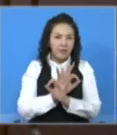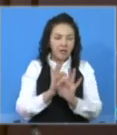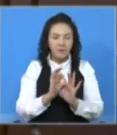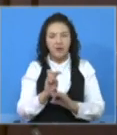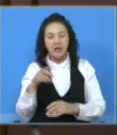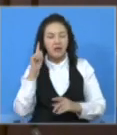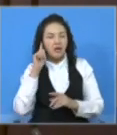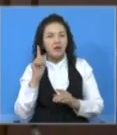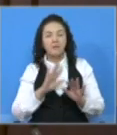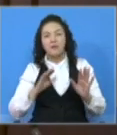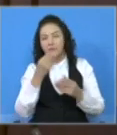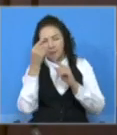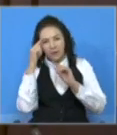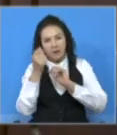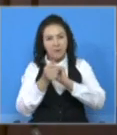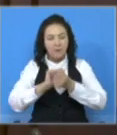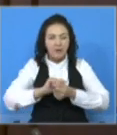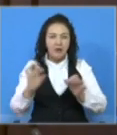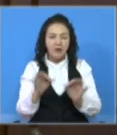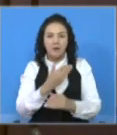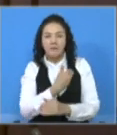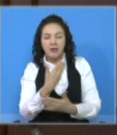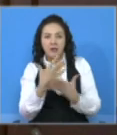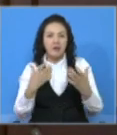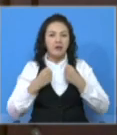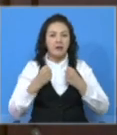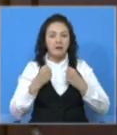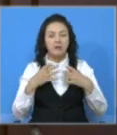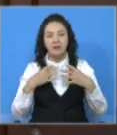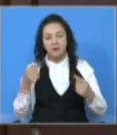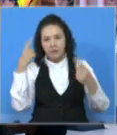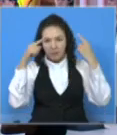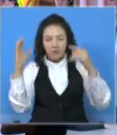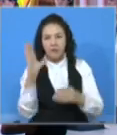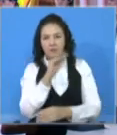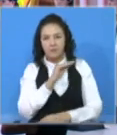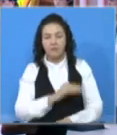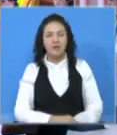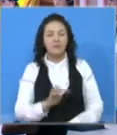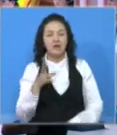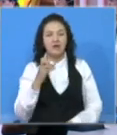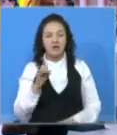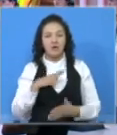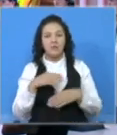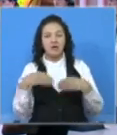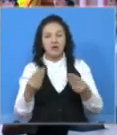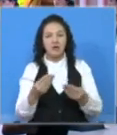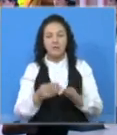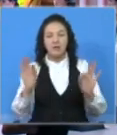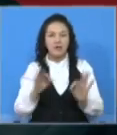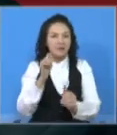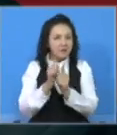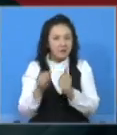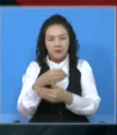бальзам для ушей, и сразу запоминаются мотивы. Желаю ему крепкого здоровья и творческих успехов. Максим Менкишев подает свои песни не